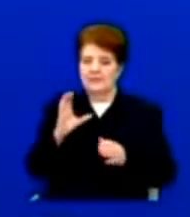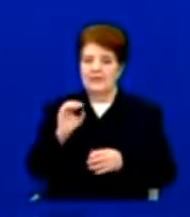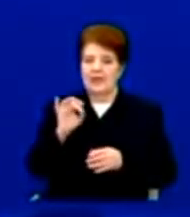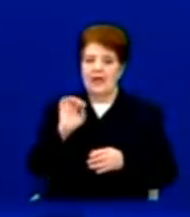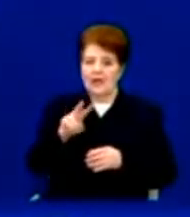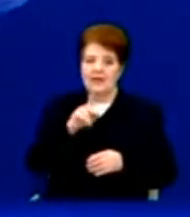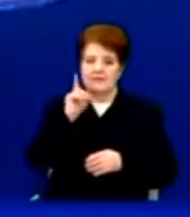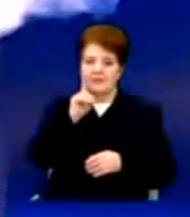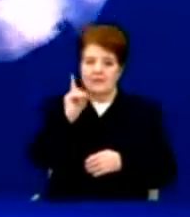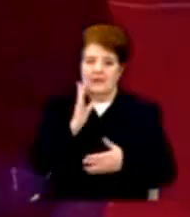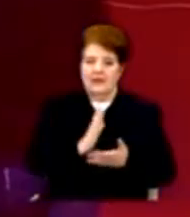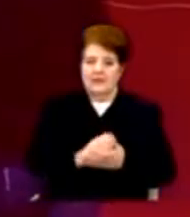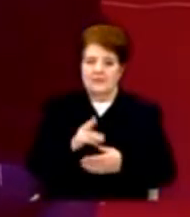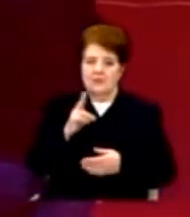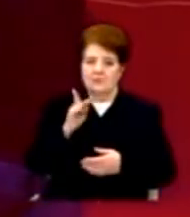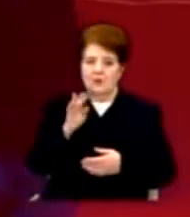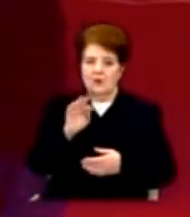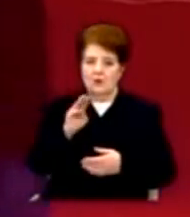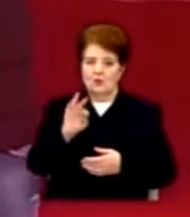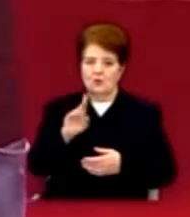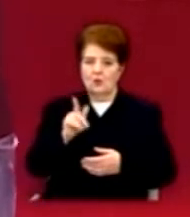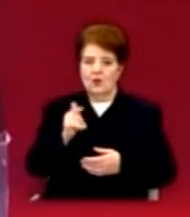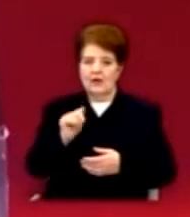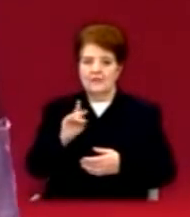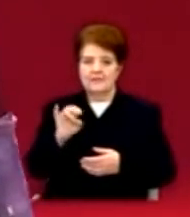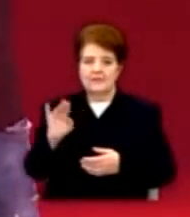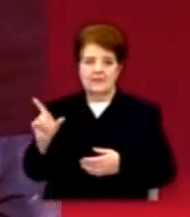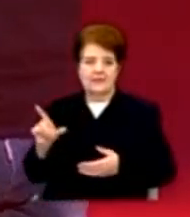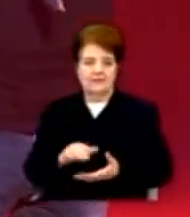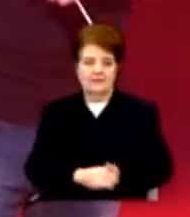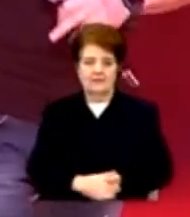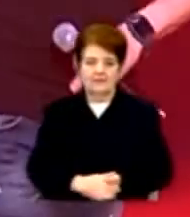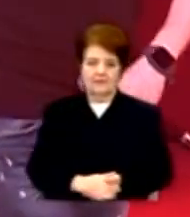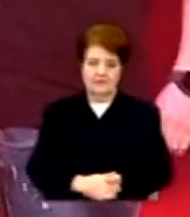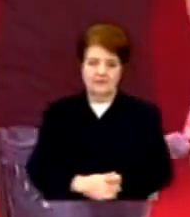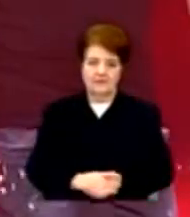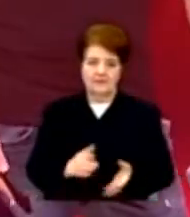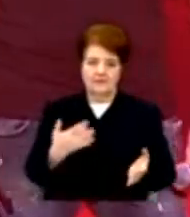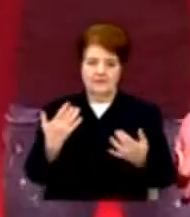care tânăra este protagonistă. Haide, deja mă plictisesc. Ia să zic ce parte.